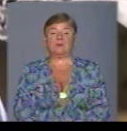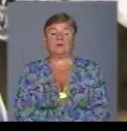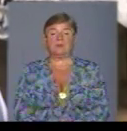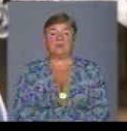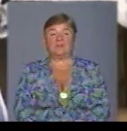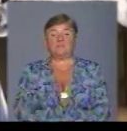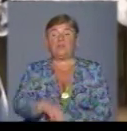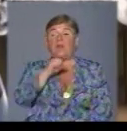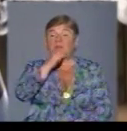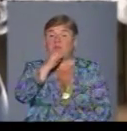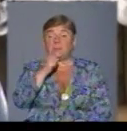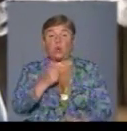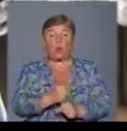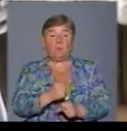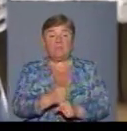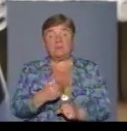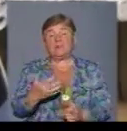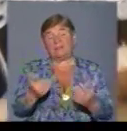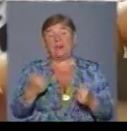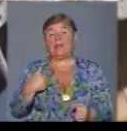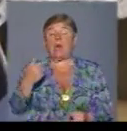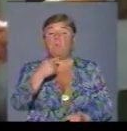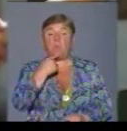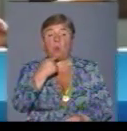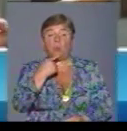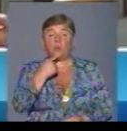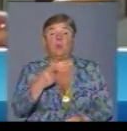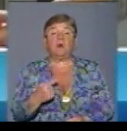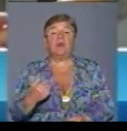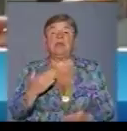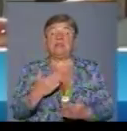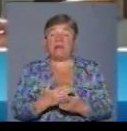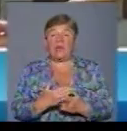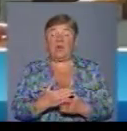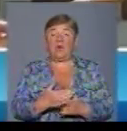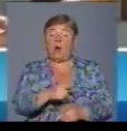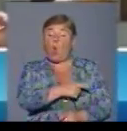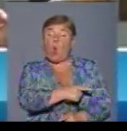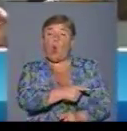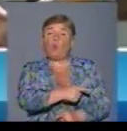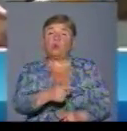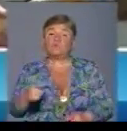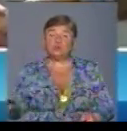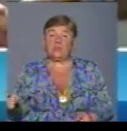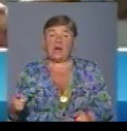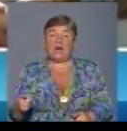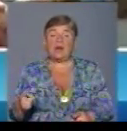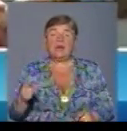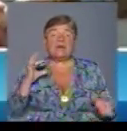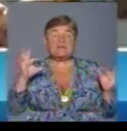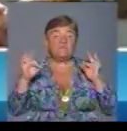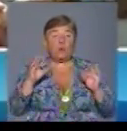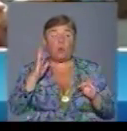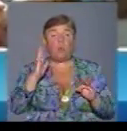Як дід робив, думаю, давайте попробуйте. Є, довжина обов'язково. Якщо буде коротка, то звук буде не